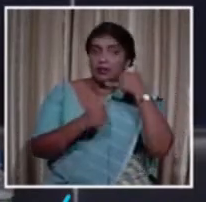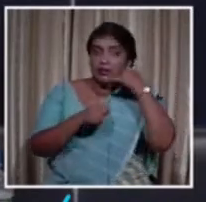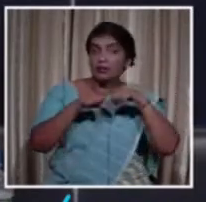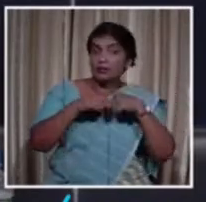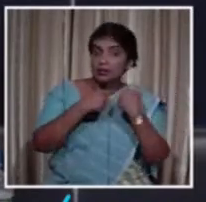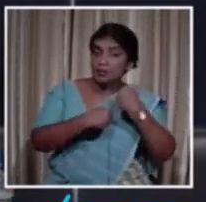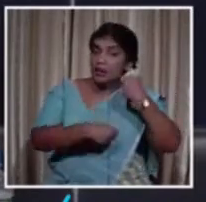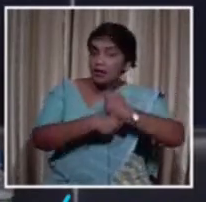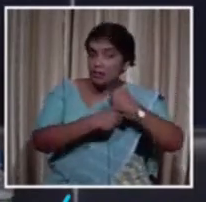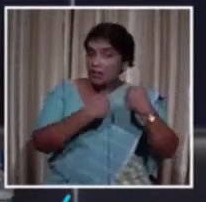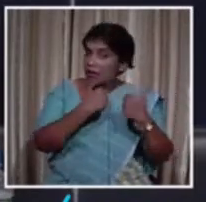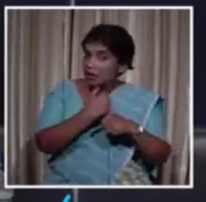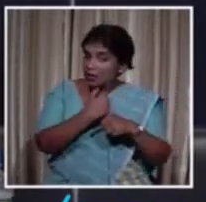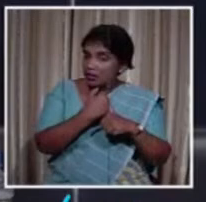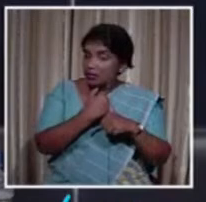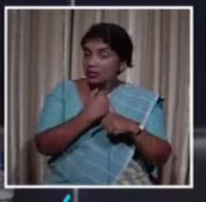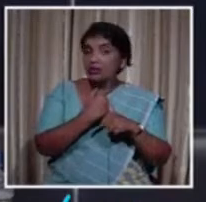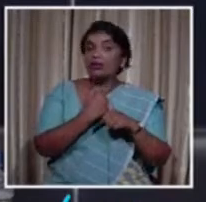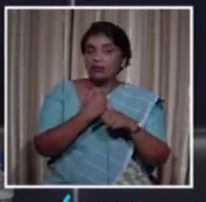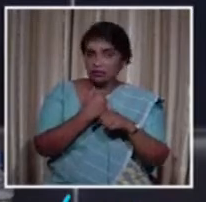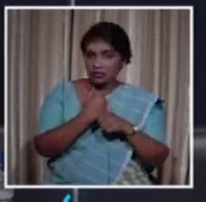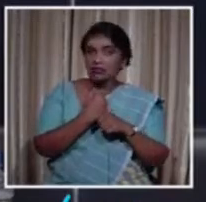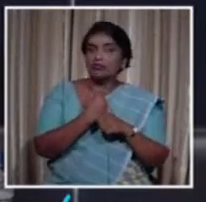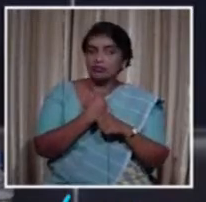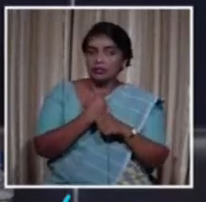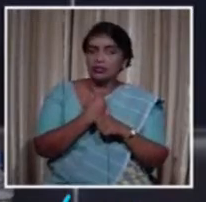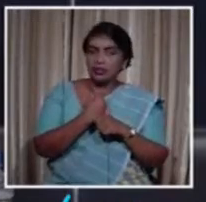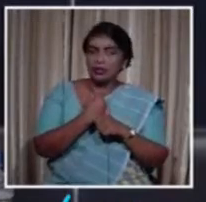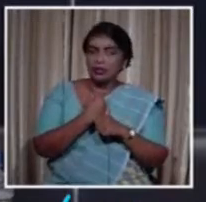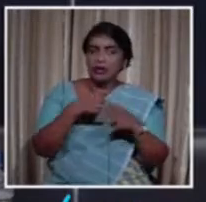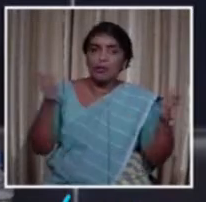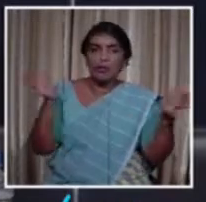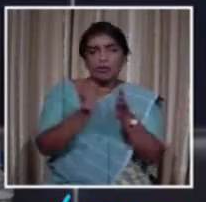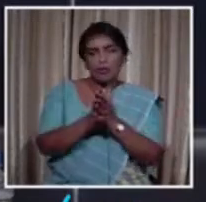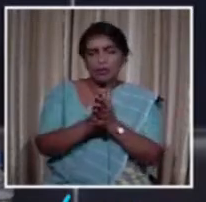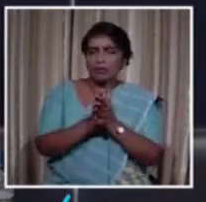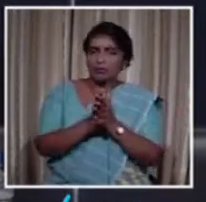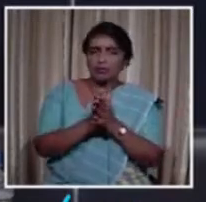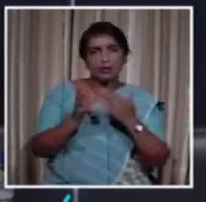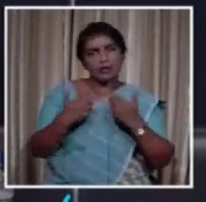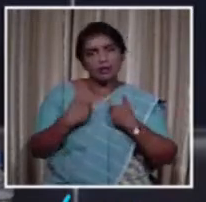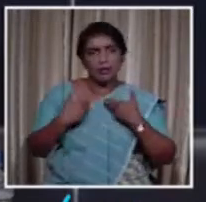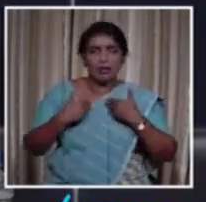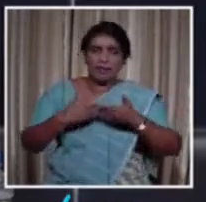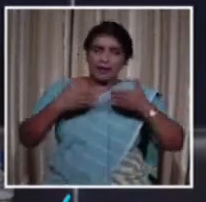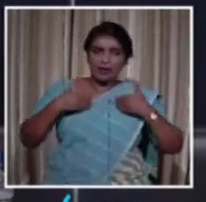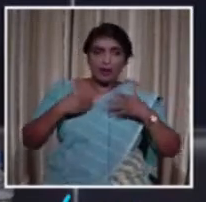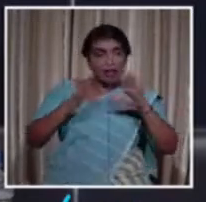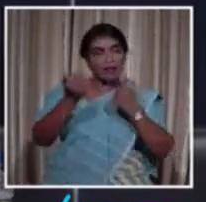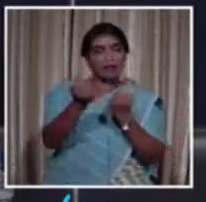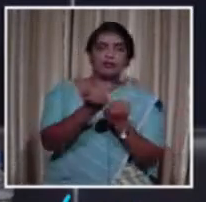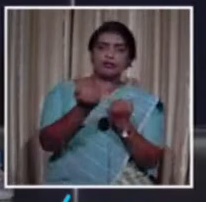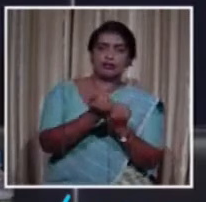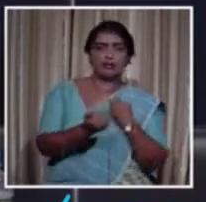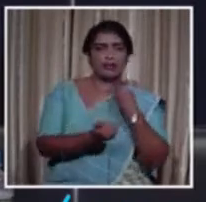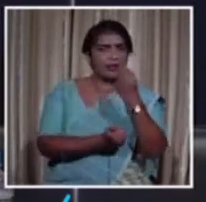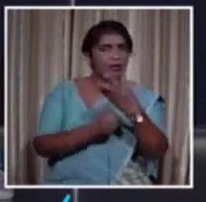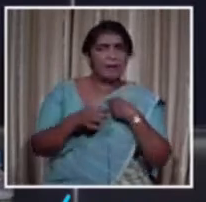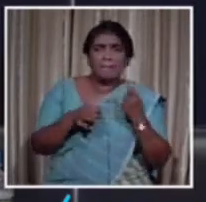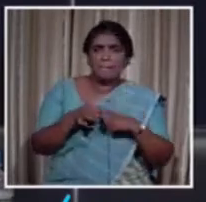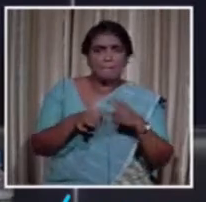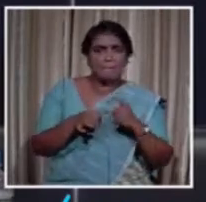හදනවා නම් නැත්නම් ඒ ස්වපක්ෂීය ආණ්ඩුවක් හදන මං කව මං පැත්තක ඉන්නන් ඒත් සහයෝගය දෙන්නම් කියලා මට ඒක ප්‍රශ්නයක්